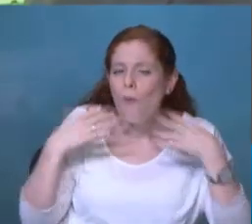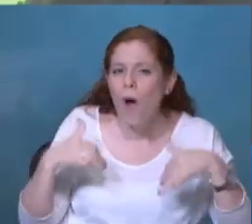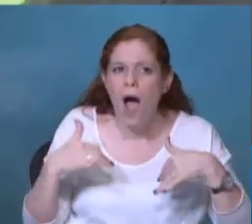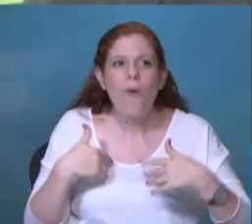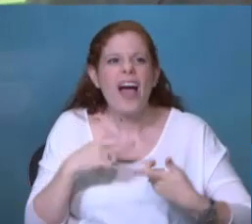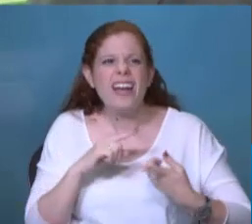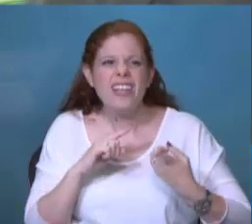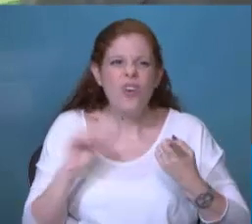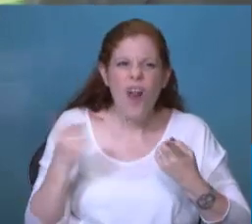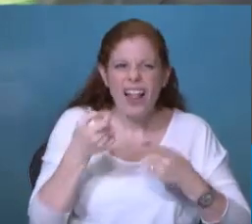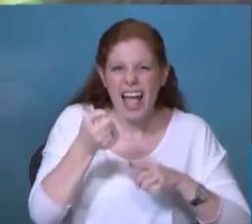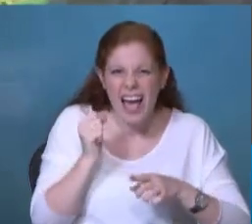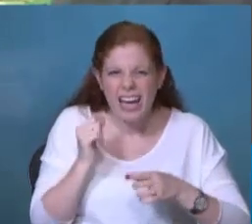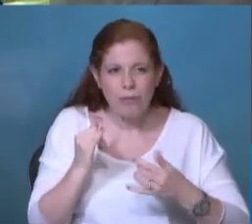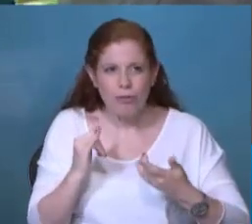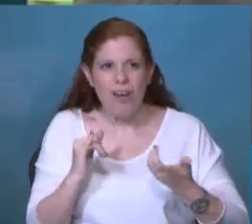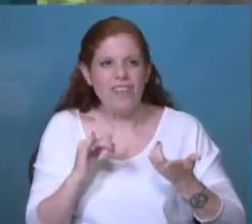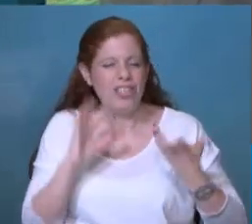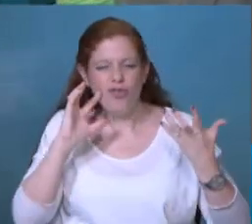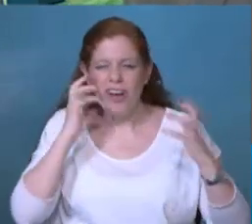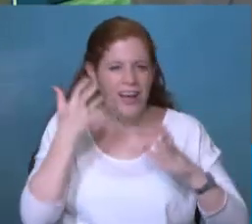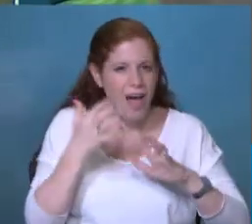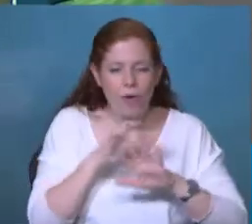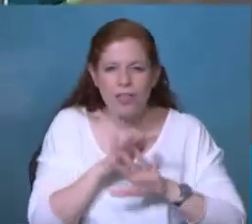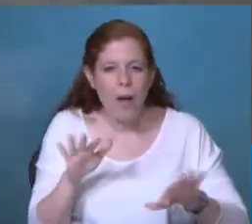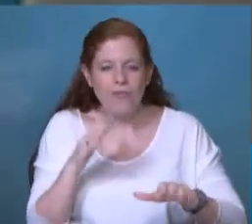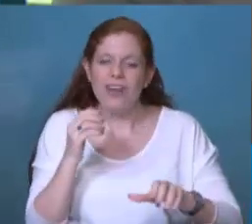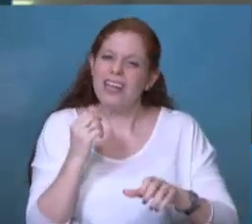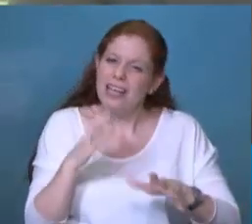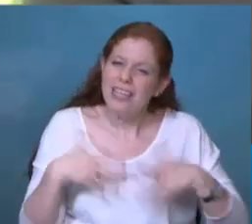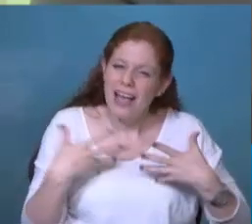אותם, את כל התיירים כרגע, לשגע להם את הצורה ולעשות להם שמח,